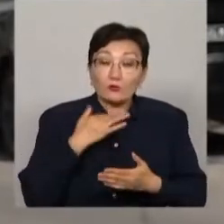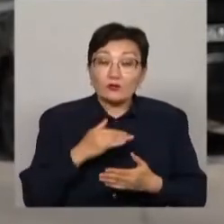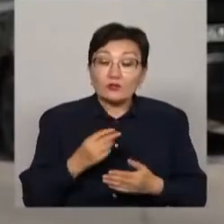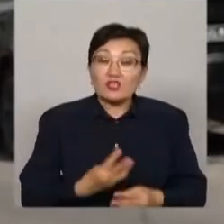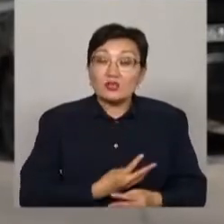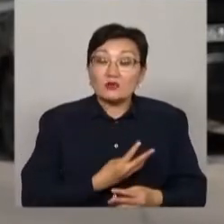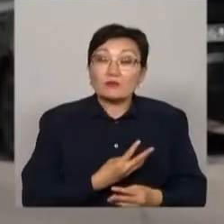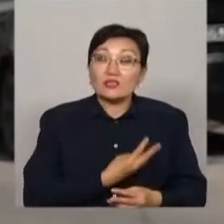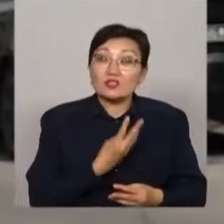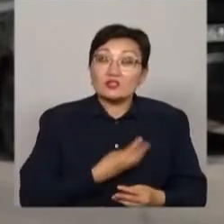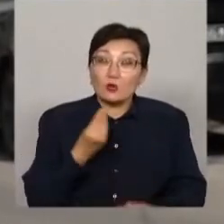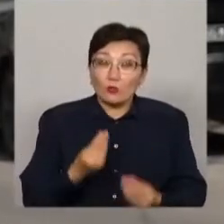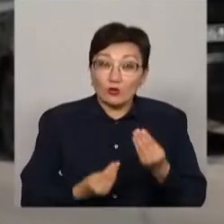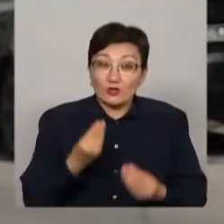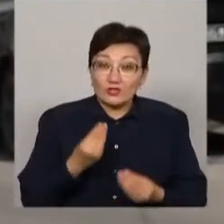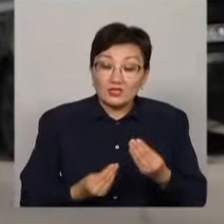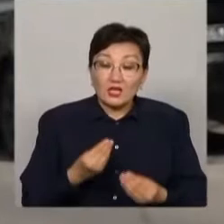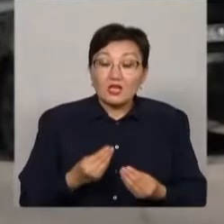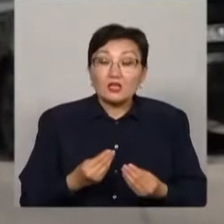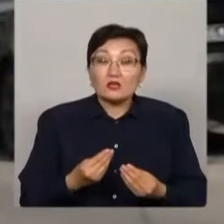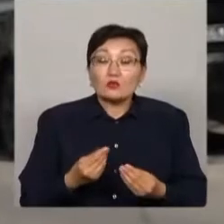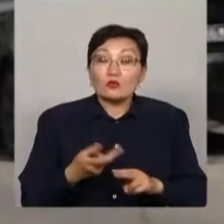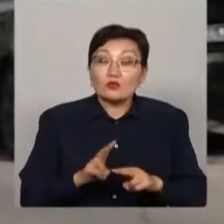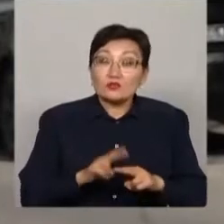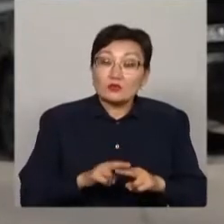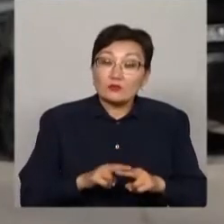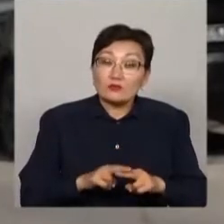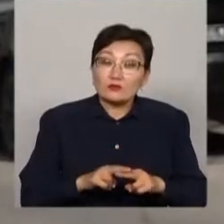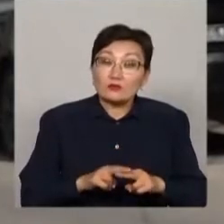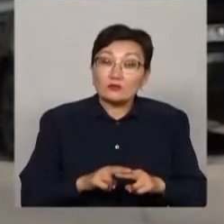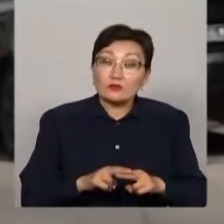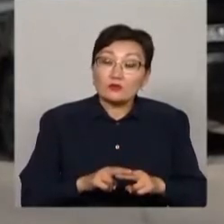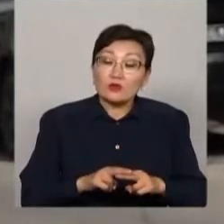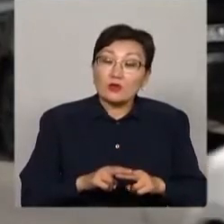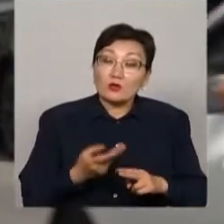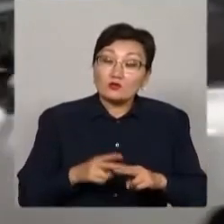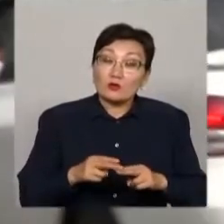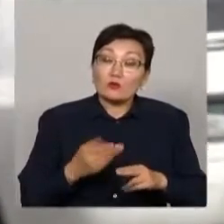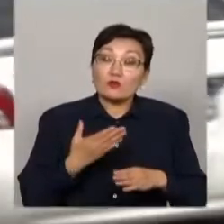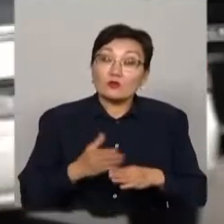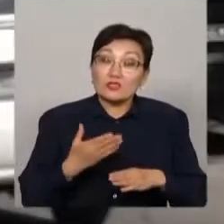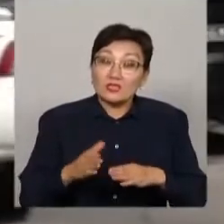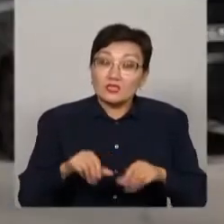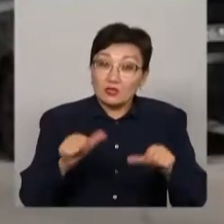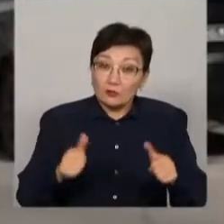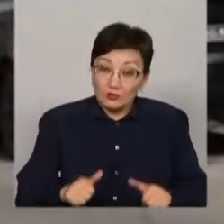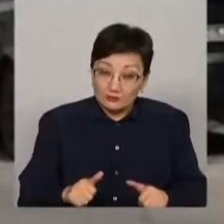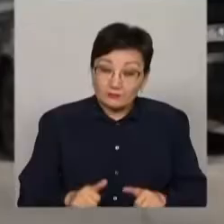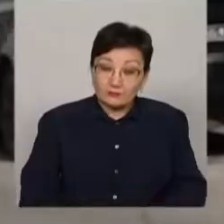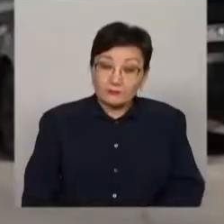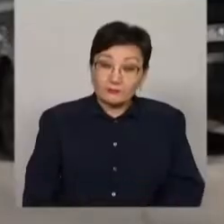ойынға кіріп кеткендіктен, сонан артын жабам деп, сол микрофинанстан көбіне қарыз ақша